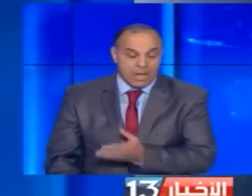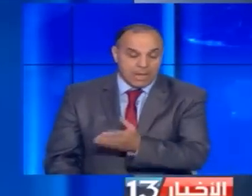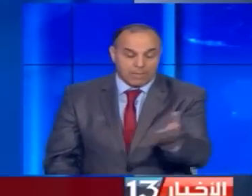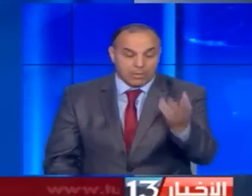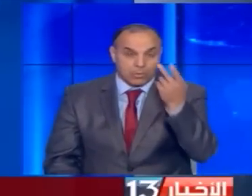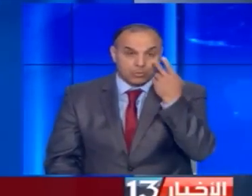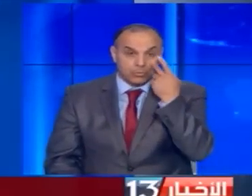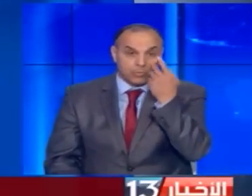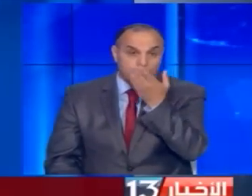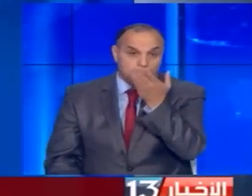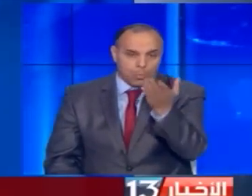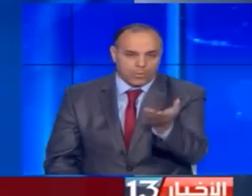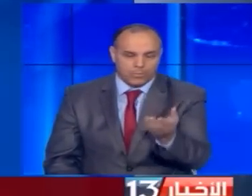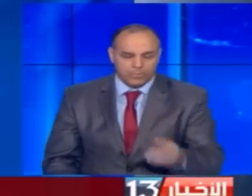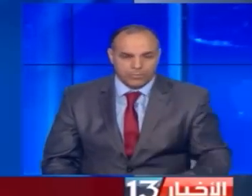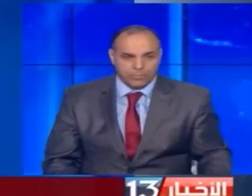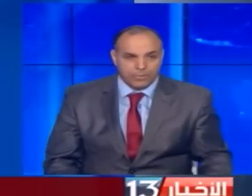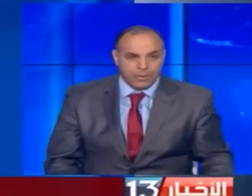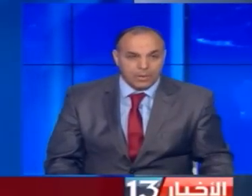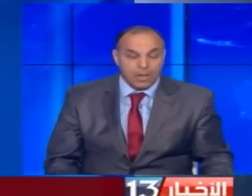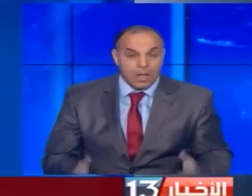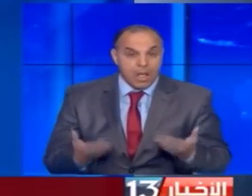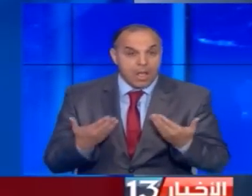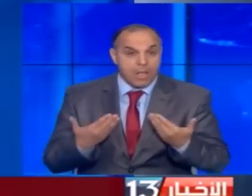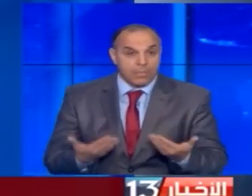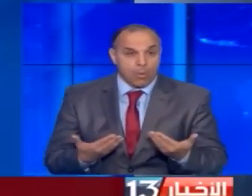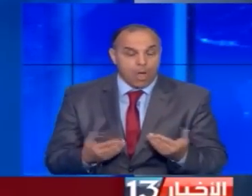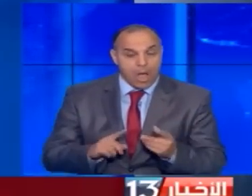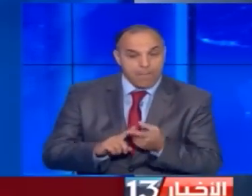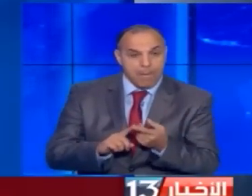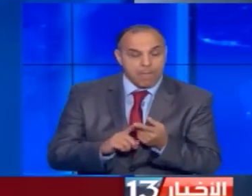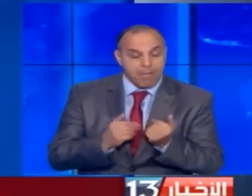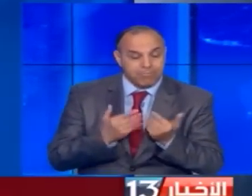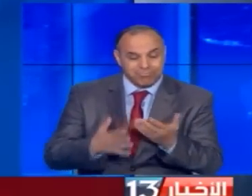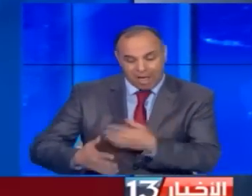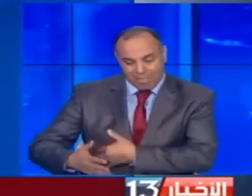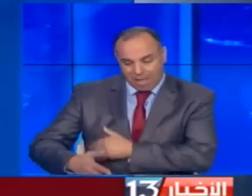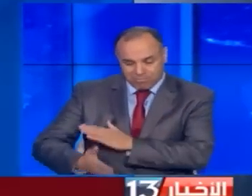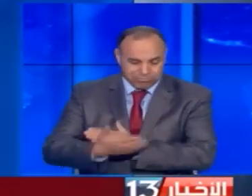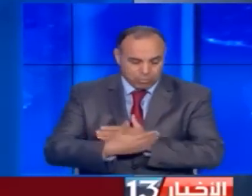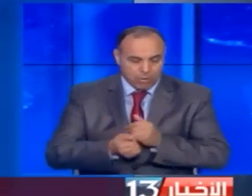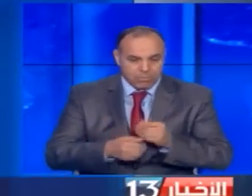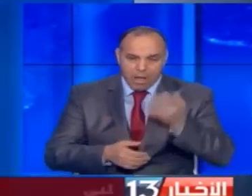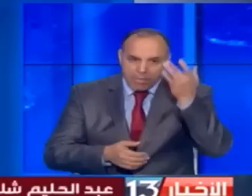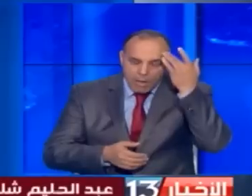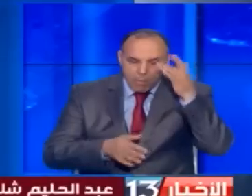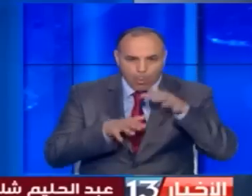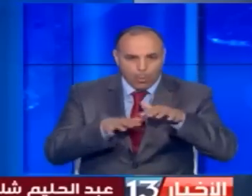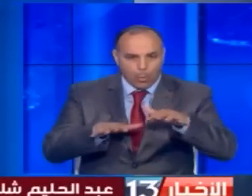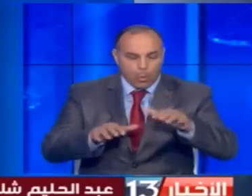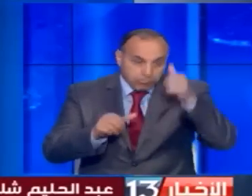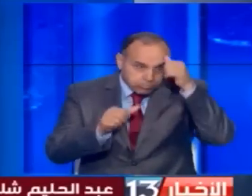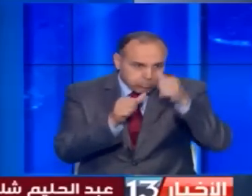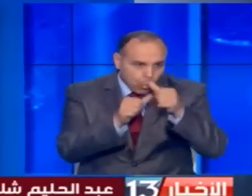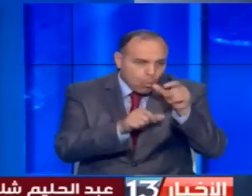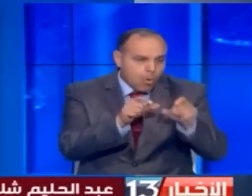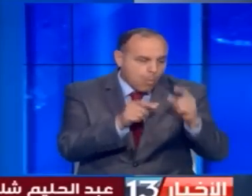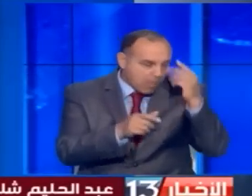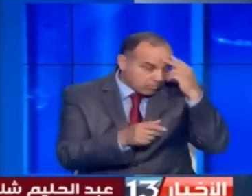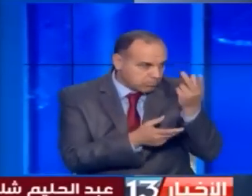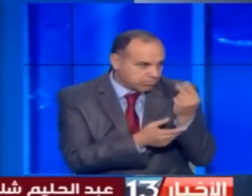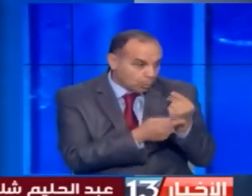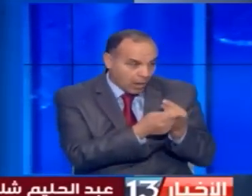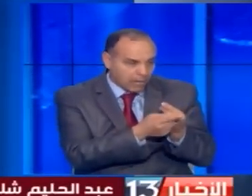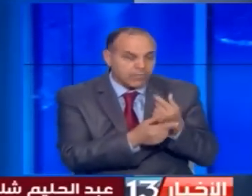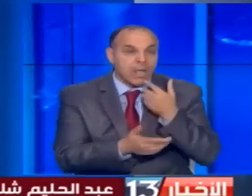أهلاً بكم مشاهدينا الأعزاء. توعية بأهمية التبرع بالأعضاء ونشر ثقافته وترسيخها لدى المواطن